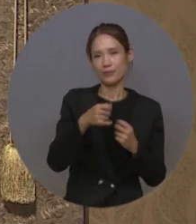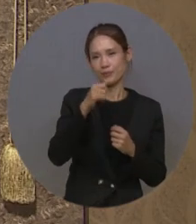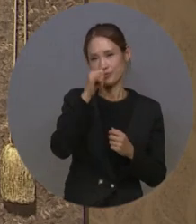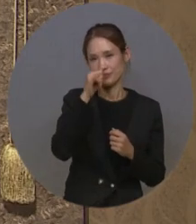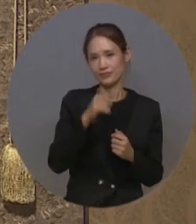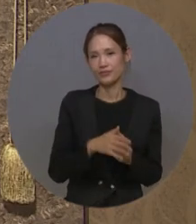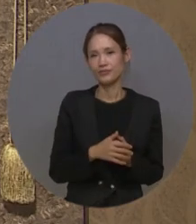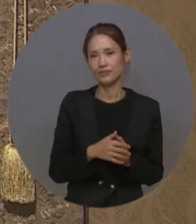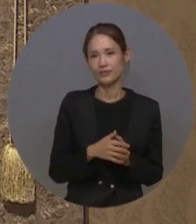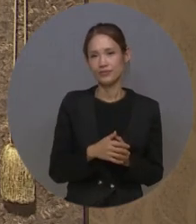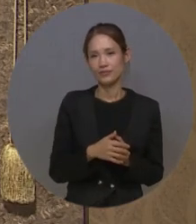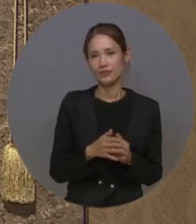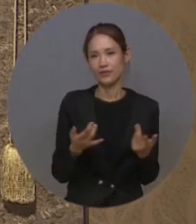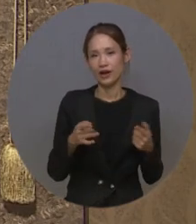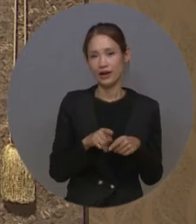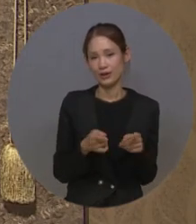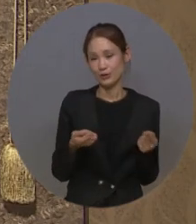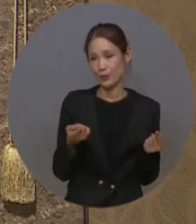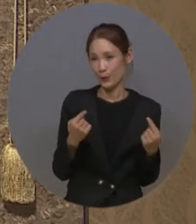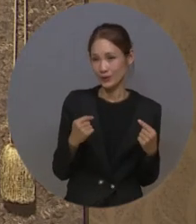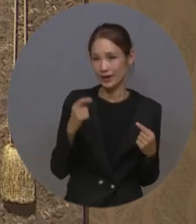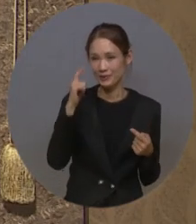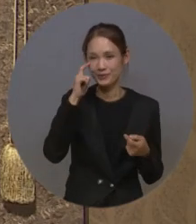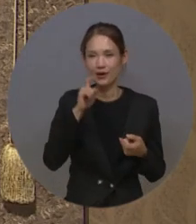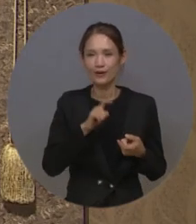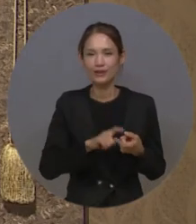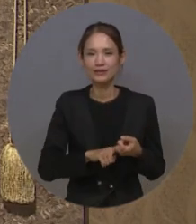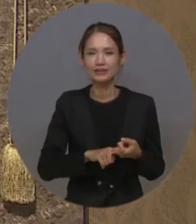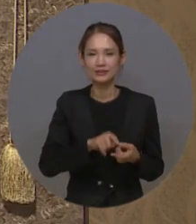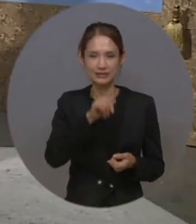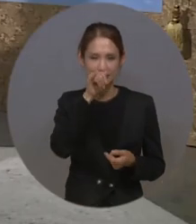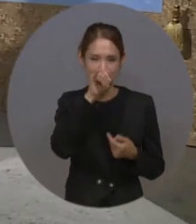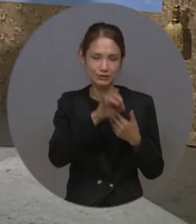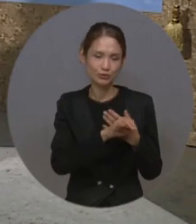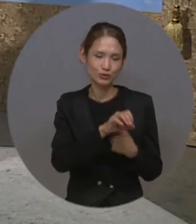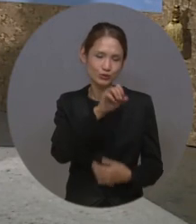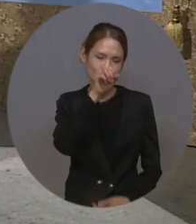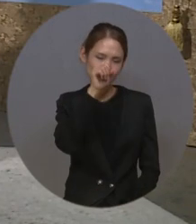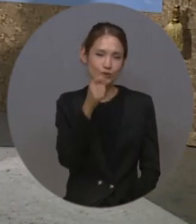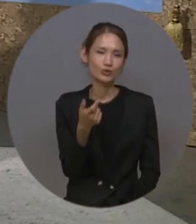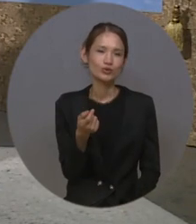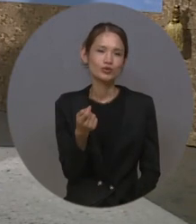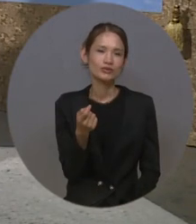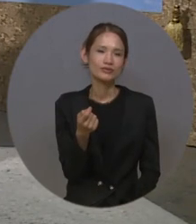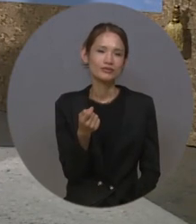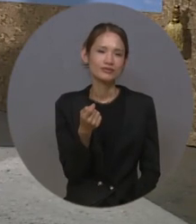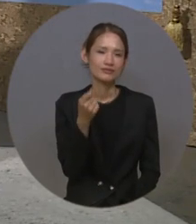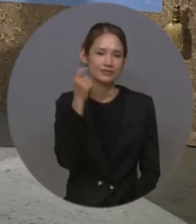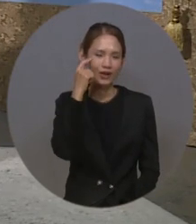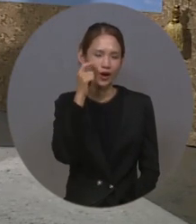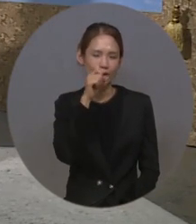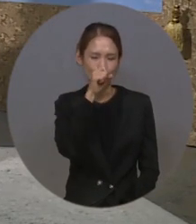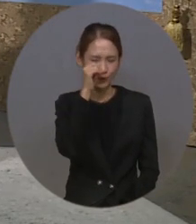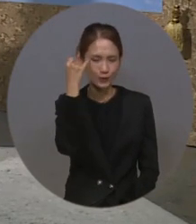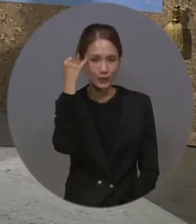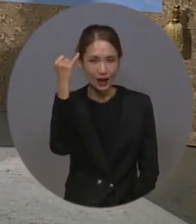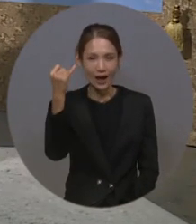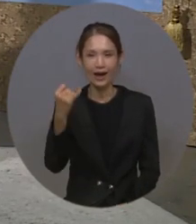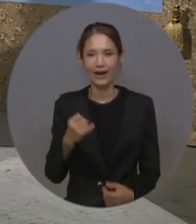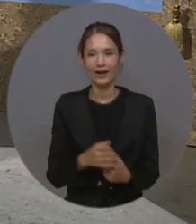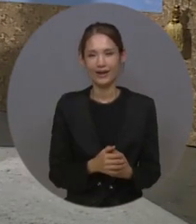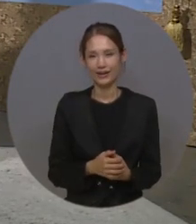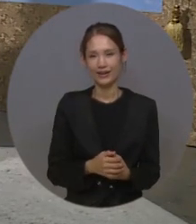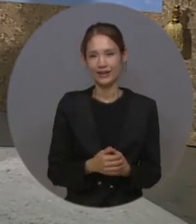예. 거기에 동참하실 분도 관심 있으면 또 너무 해봐도 좋을 것 같습니다. 네, 생각이신 것 같은데요. 또 오늘 이제